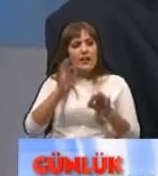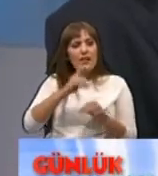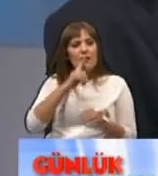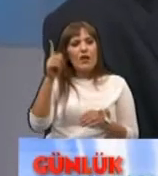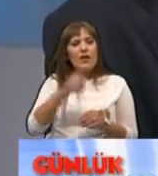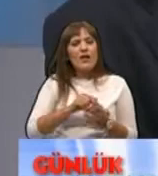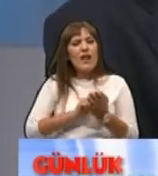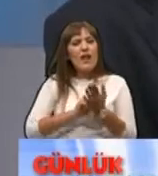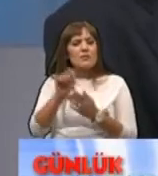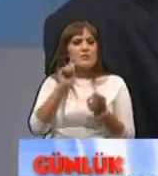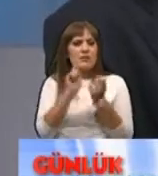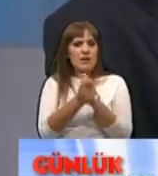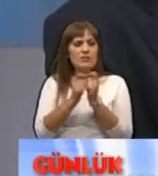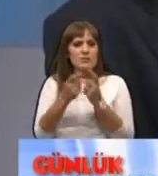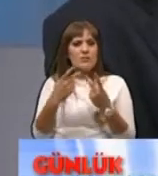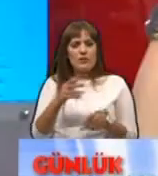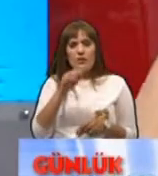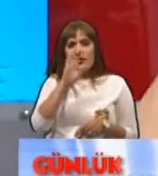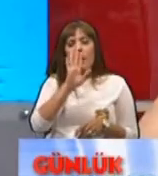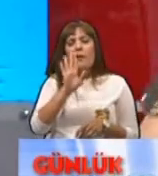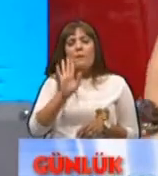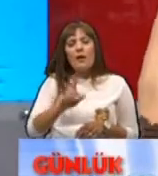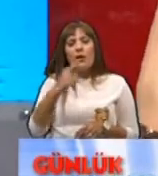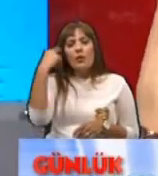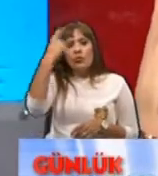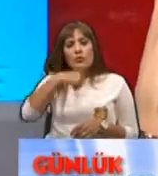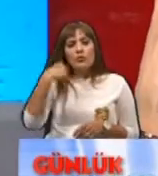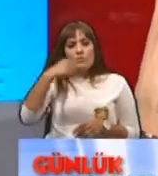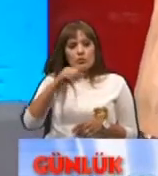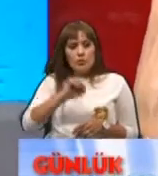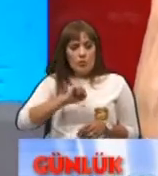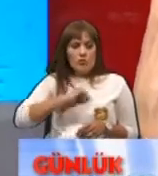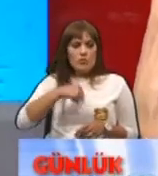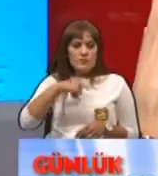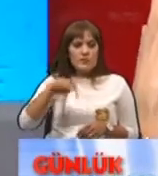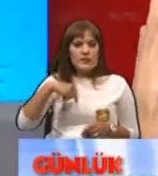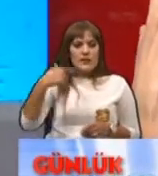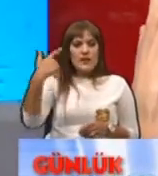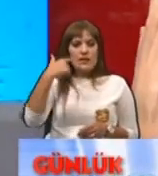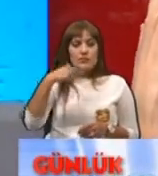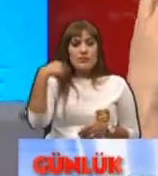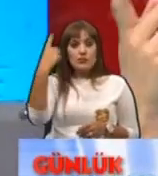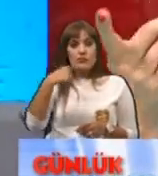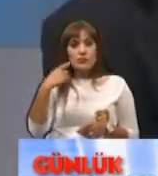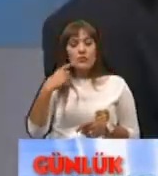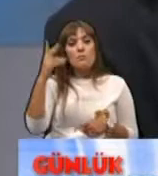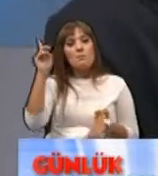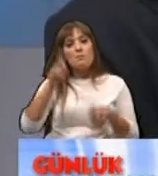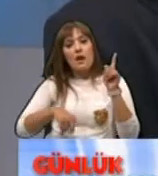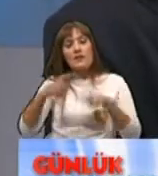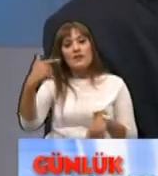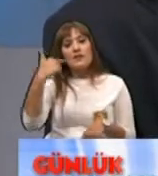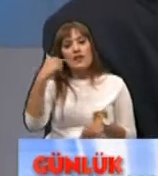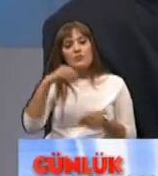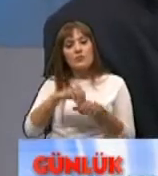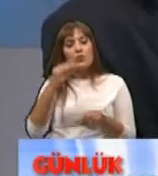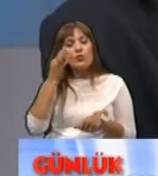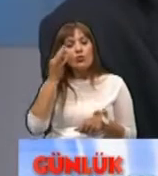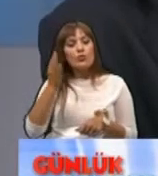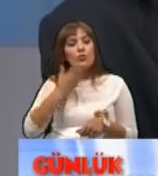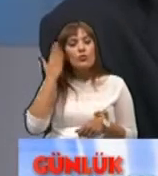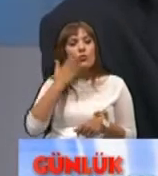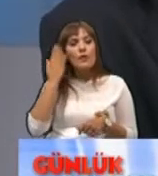oranı hepsi değişebilir. Peki yüz bölgesi hep korkutur bizi lazerde. Çünkü tetikleniyor bazı lazerler. Bu tüylenmeyi